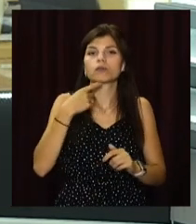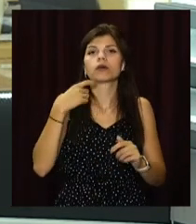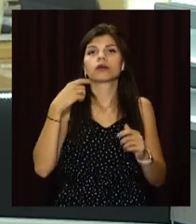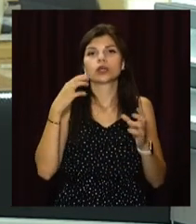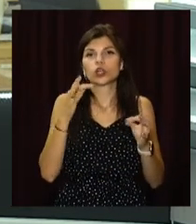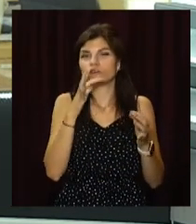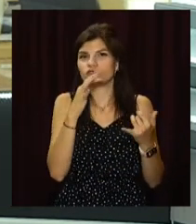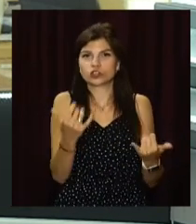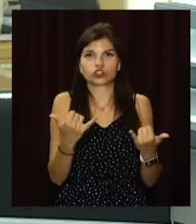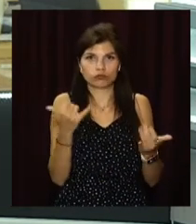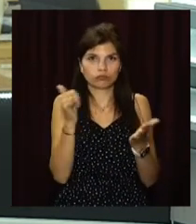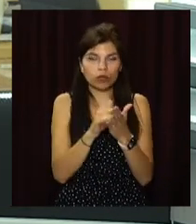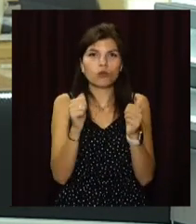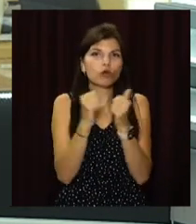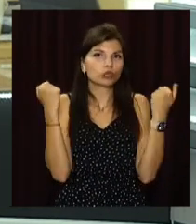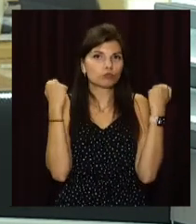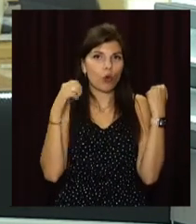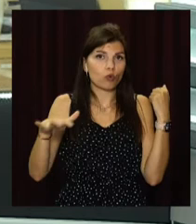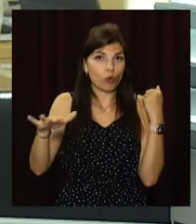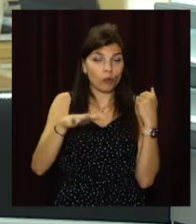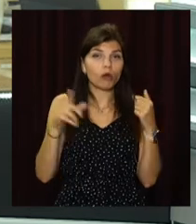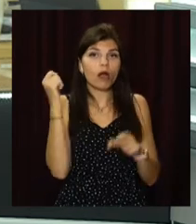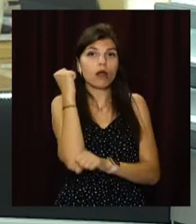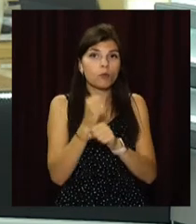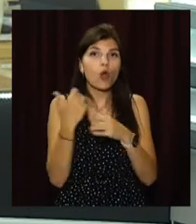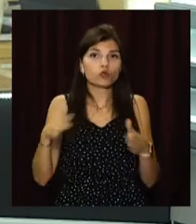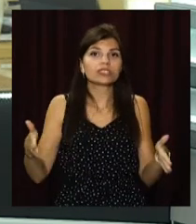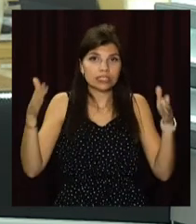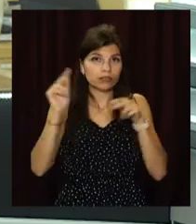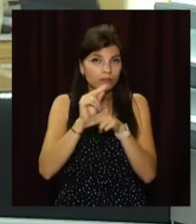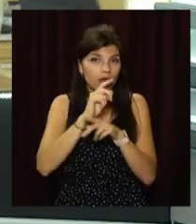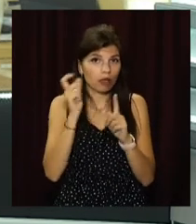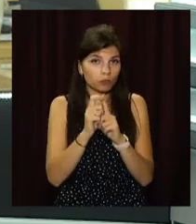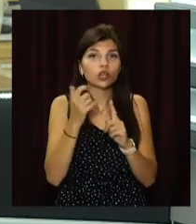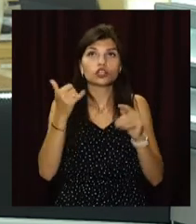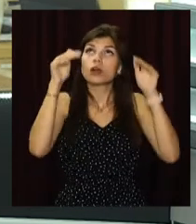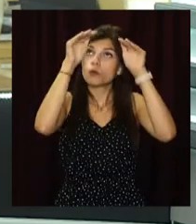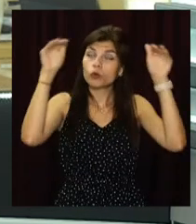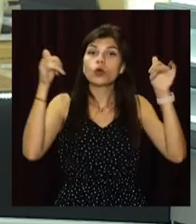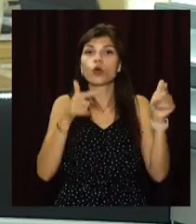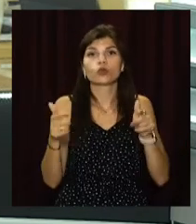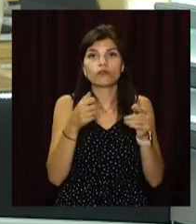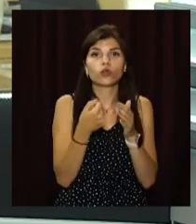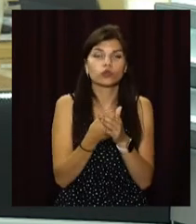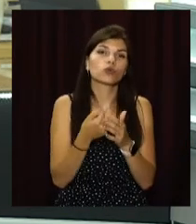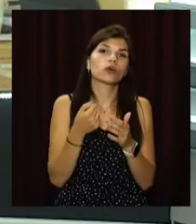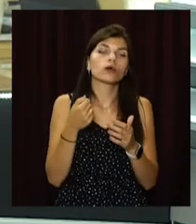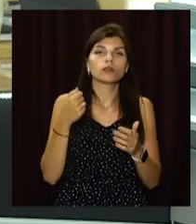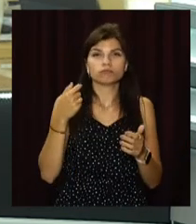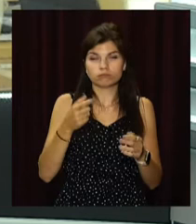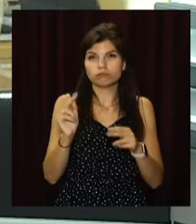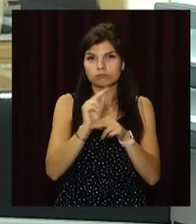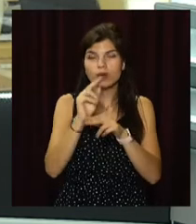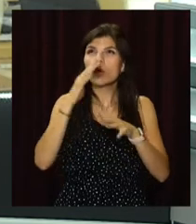з розташованим поряд спорткомплексом. Підрядники вже завершили стіни, зараз займаються покрівлею та готуються до монтажу вітражів і